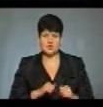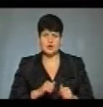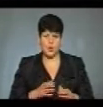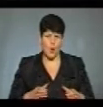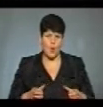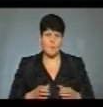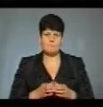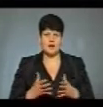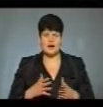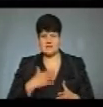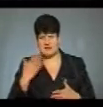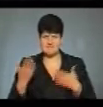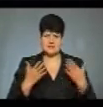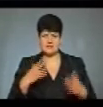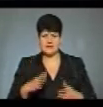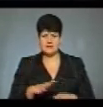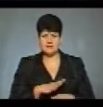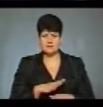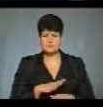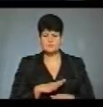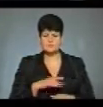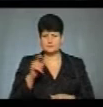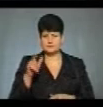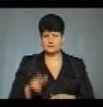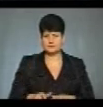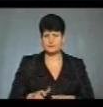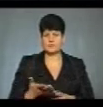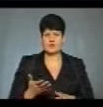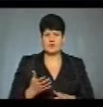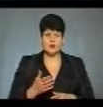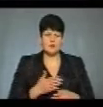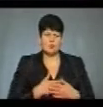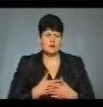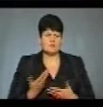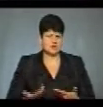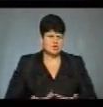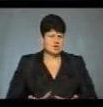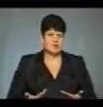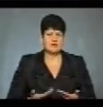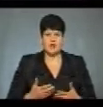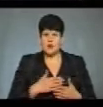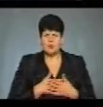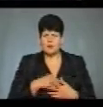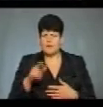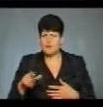компанії, був веселим, веселою людиною, який любив життя, любив людей,